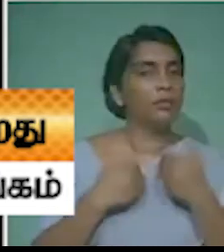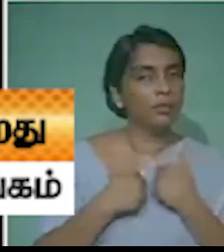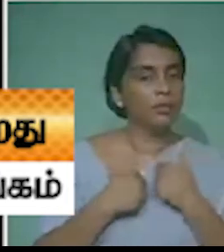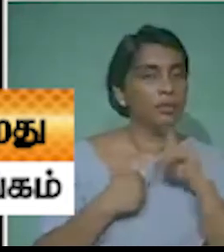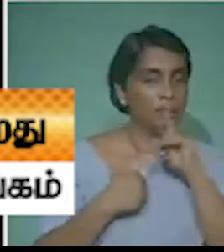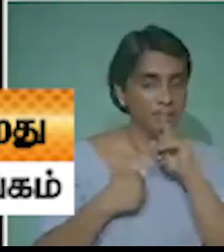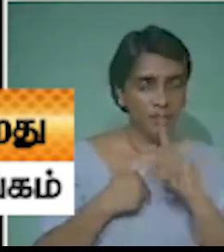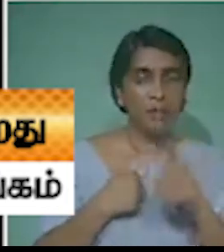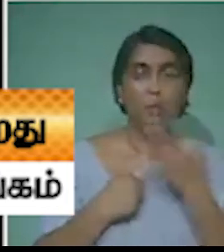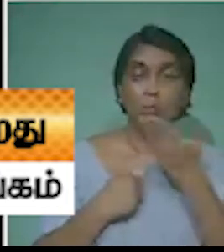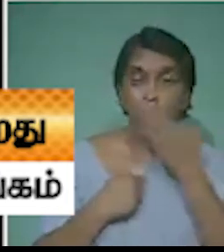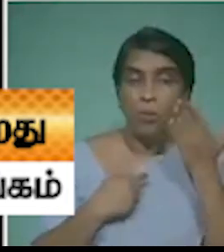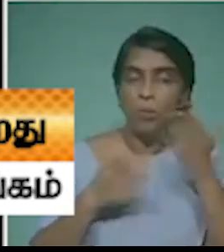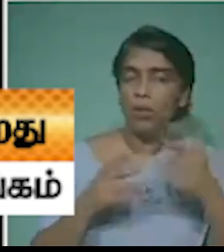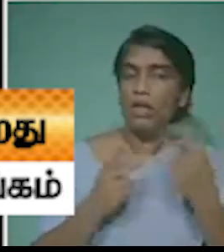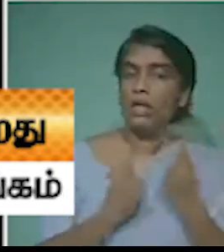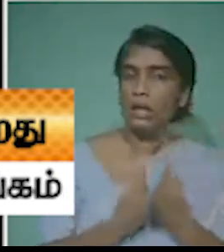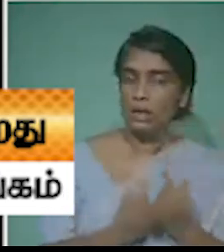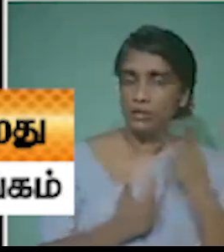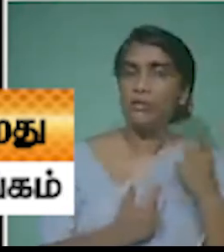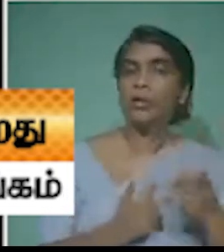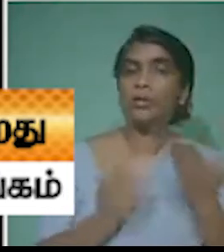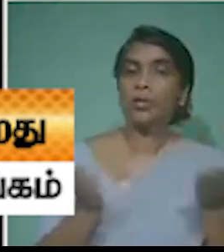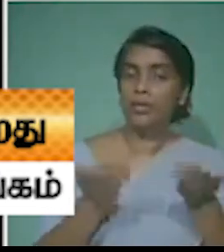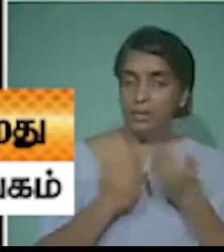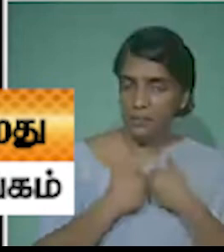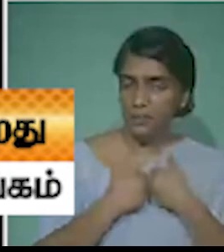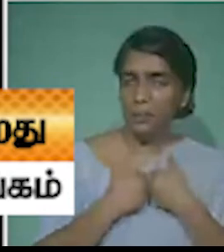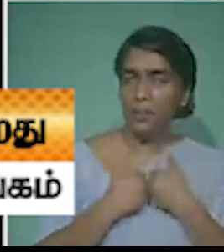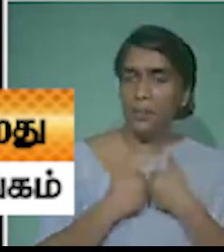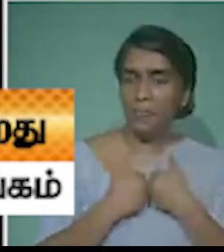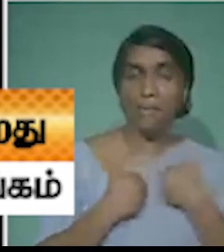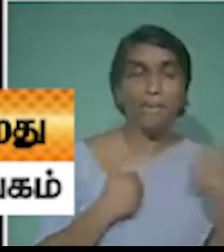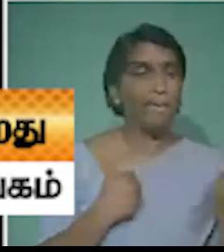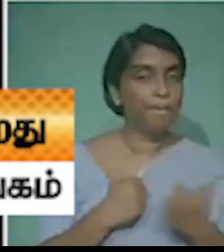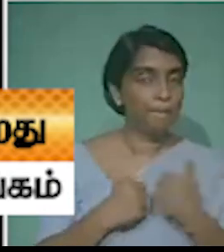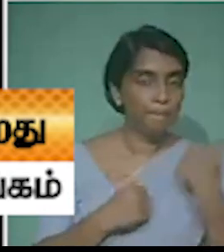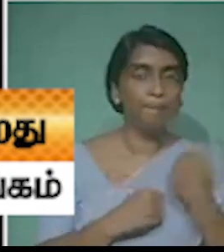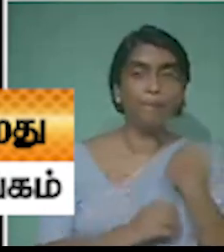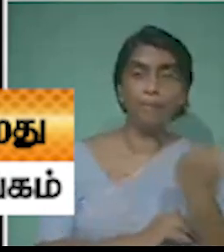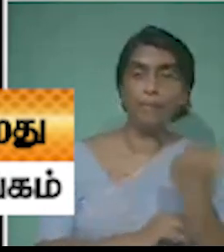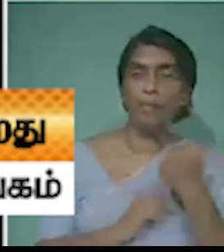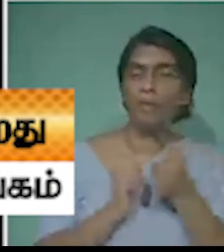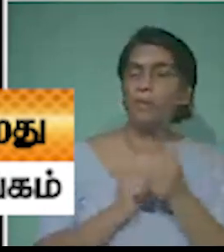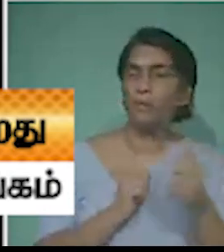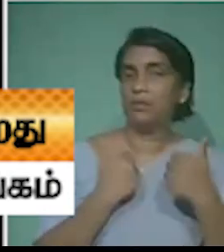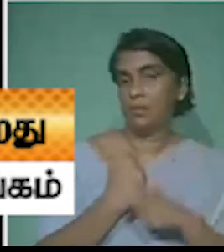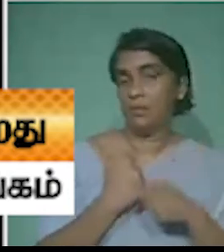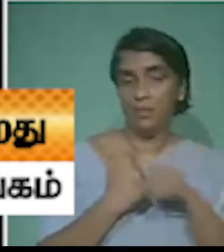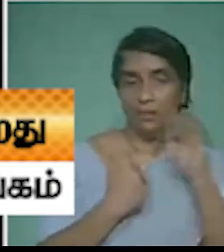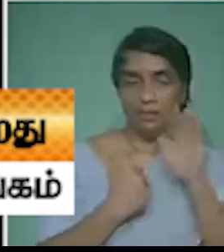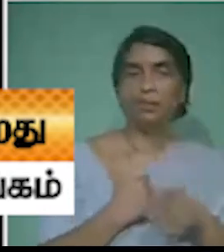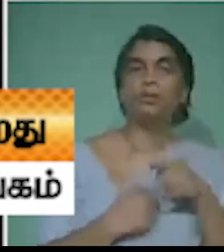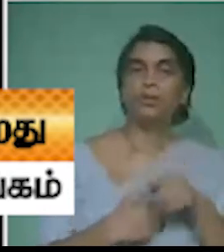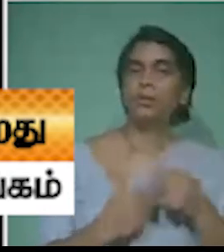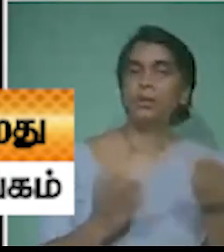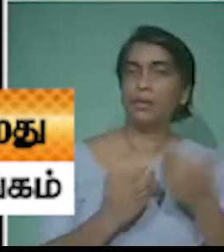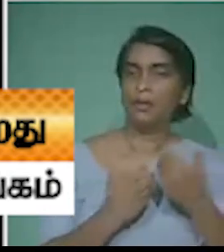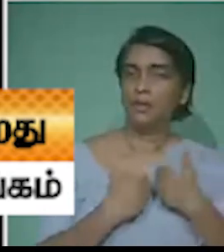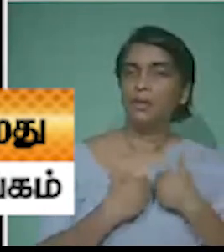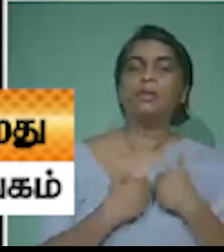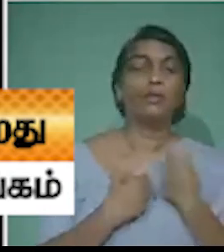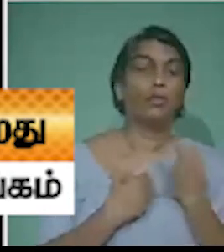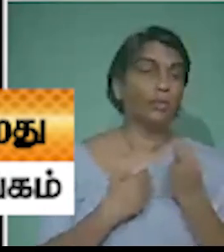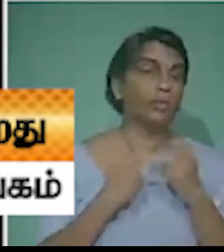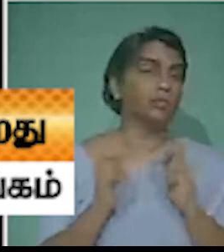இனவாத திணைக்களம் என்பதை எவராலும் மறுக்க முடியாது. இதனை போன்றே இன்று அகழ்வாராய்ச்சி திணைக்களமும் அளவையாளர் திணைக்களமும் வடக்கு